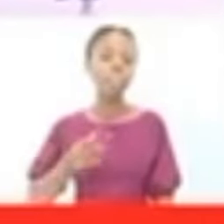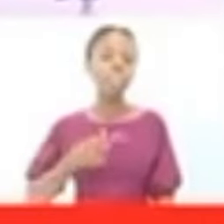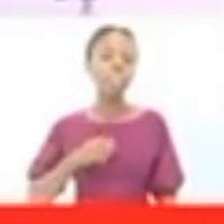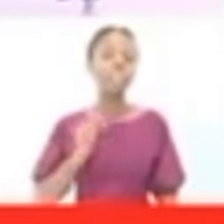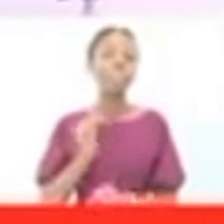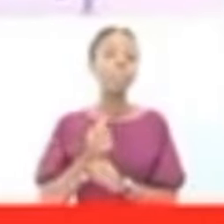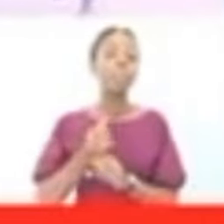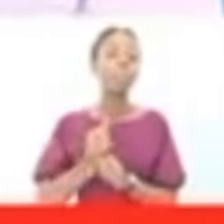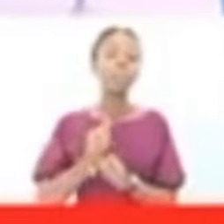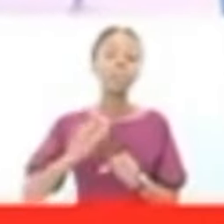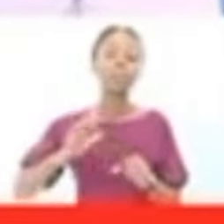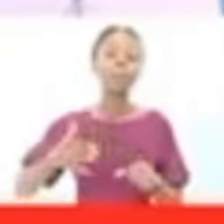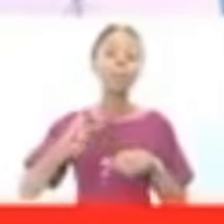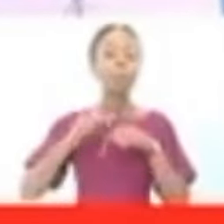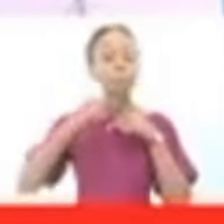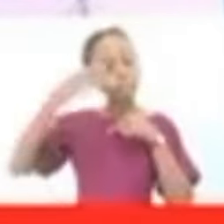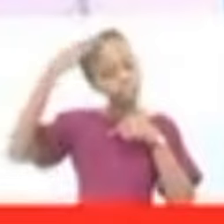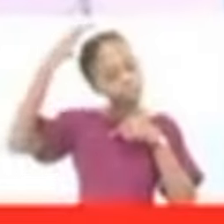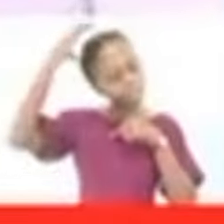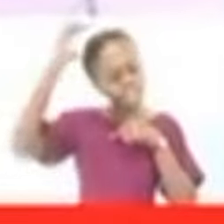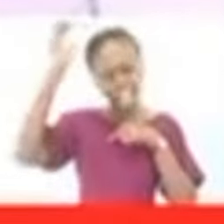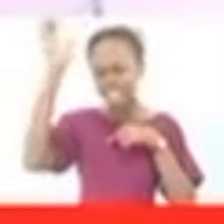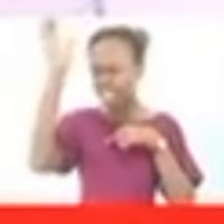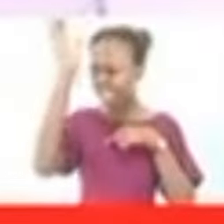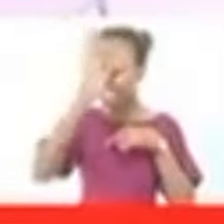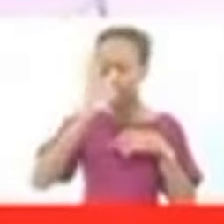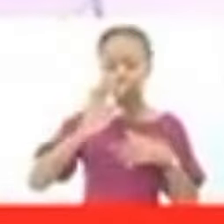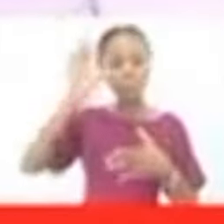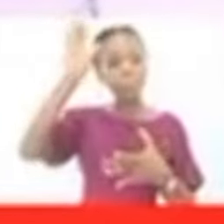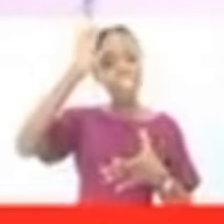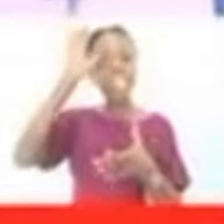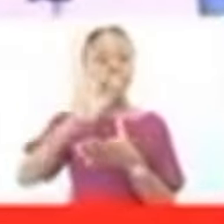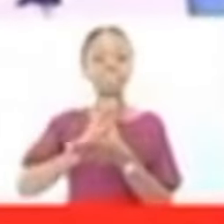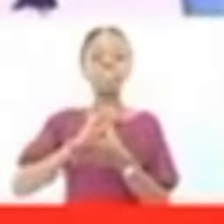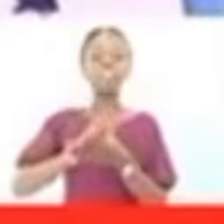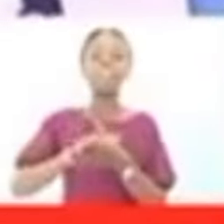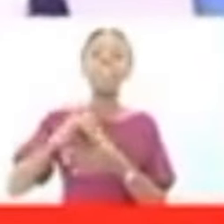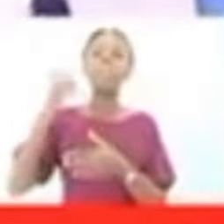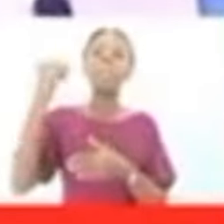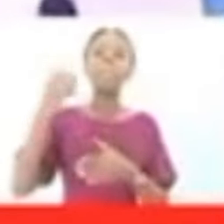ilifanya mke wangu hajawahi amini mtu anaitwa polisi.